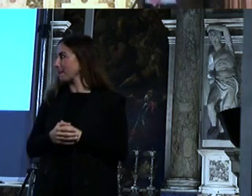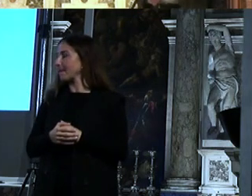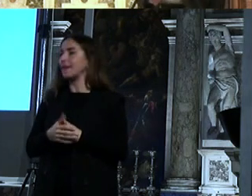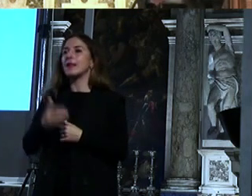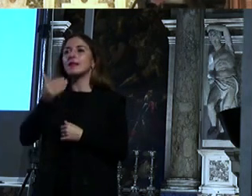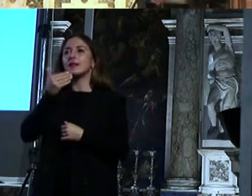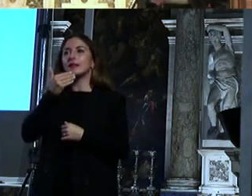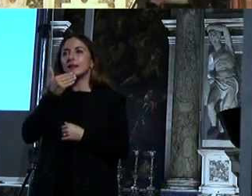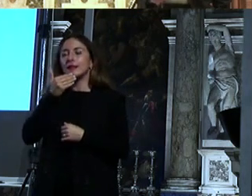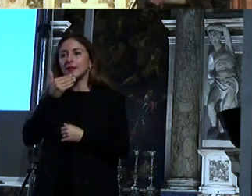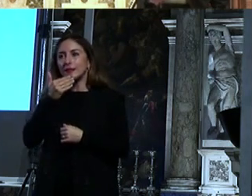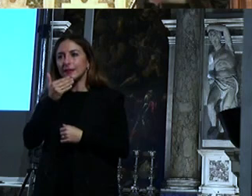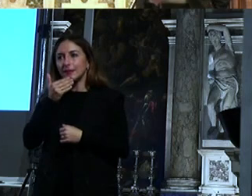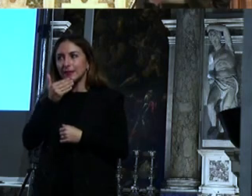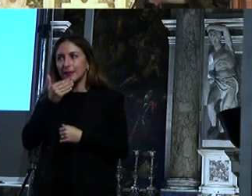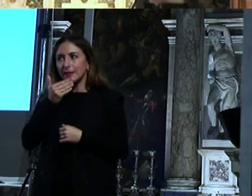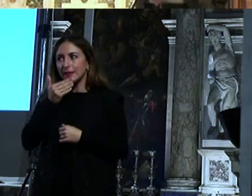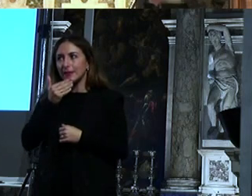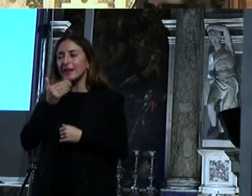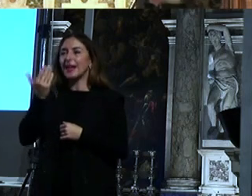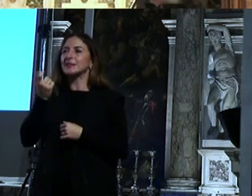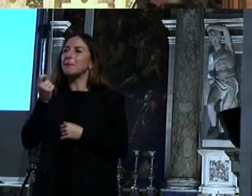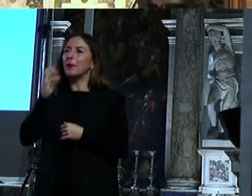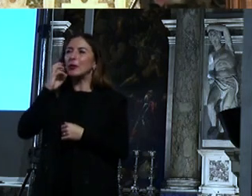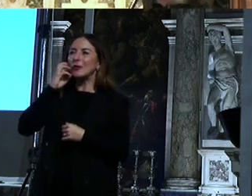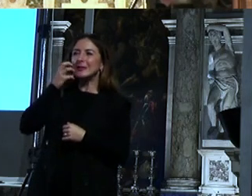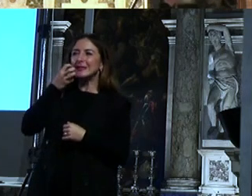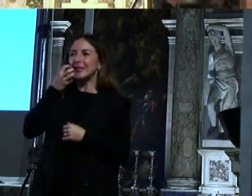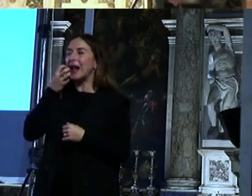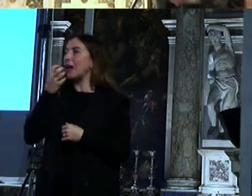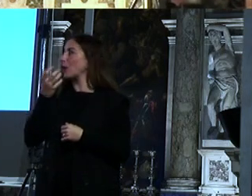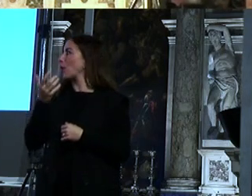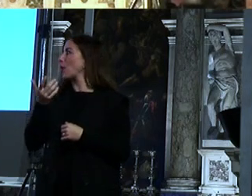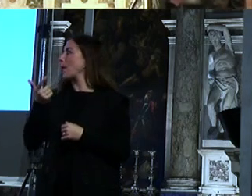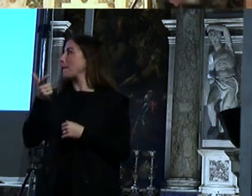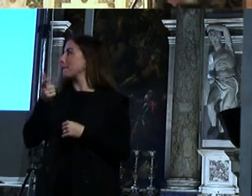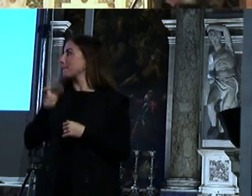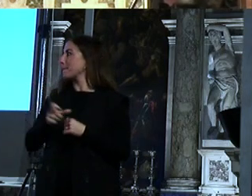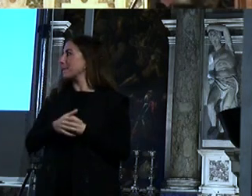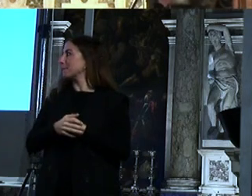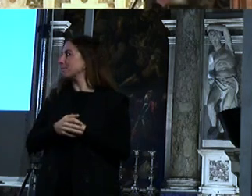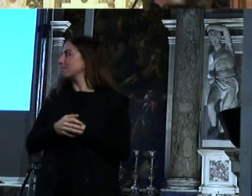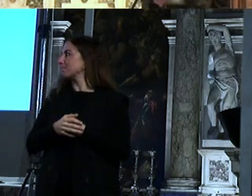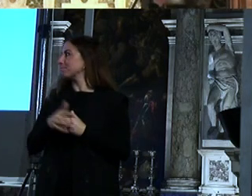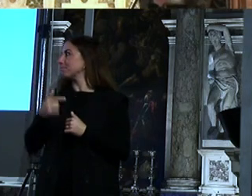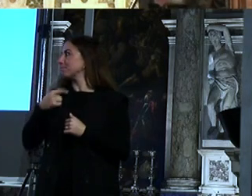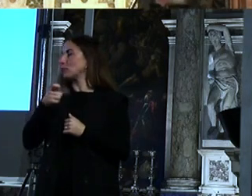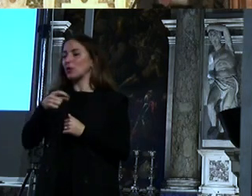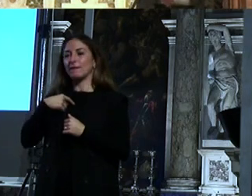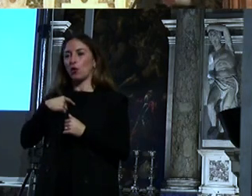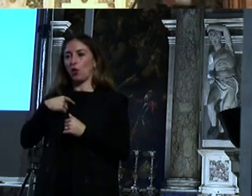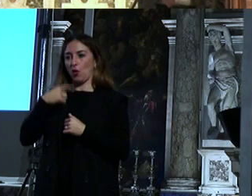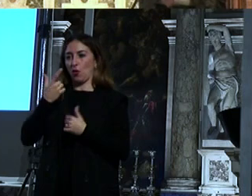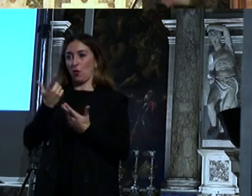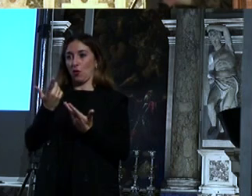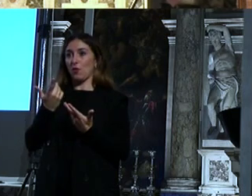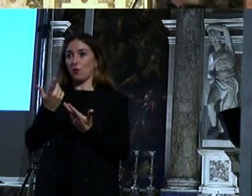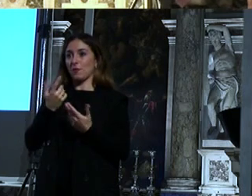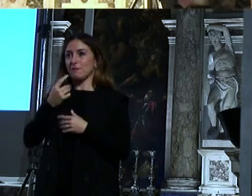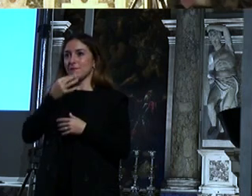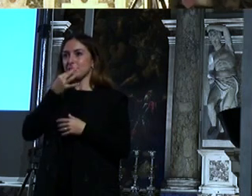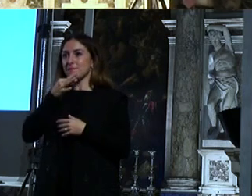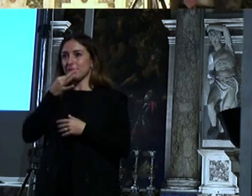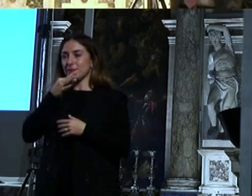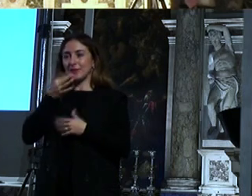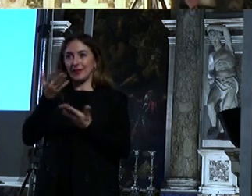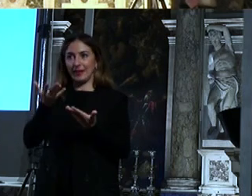E grazie a tutti. Effettivamente è un po' strano, ma perché ho svolto questo ruolo, cioè questa presentazione in un altro